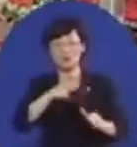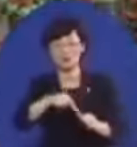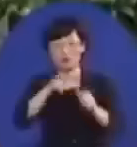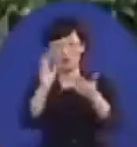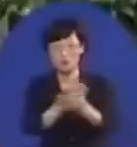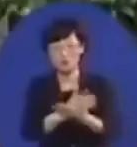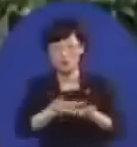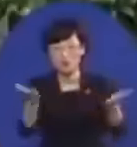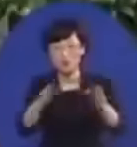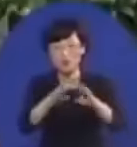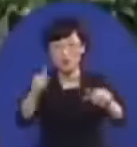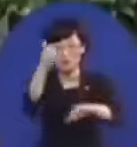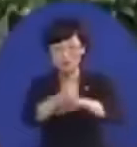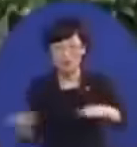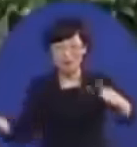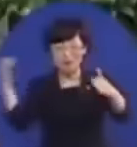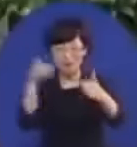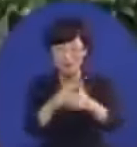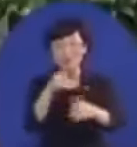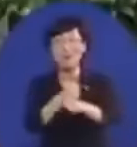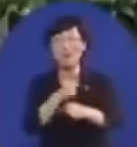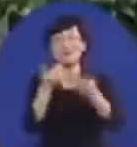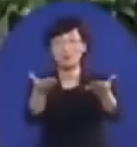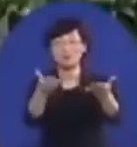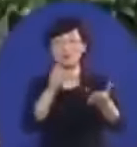베풀어서 땅끝까지 이르게 하리라.